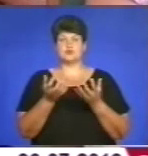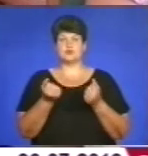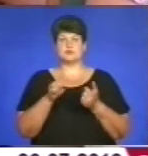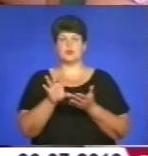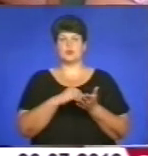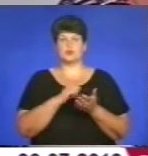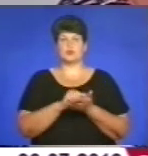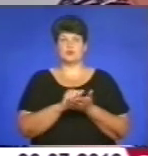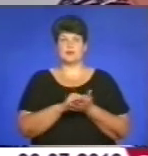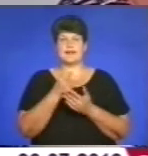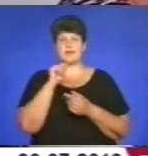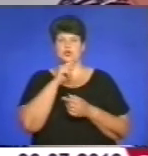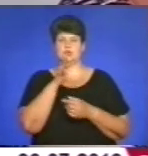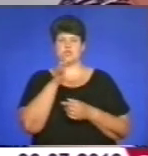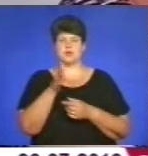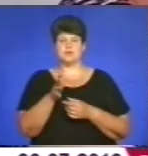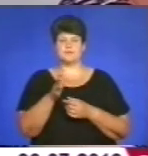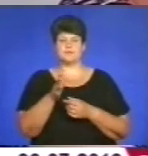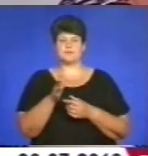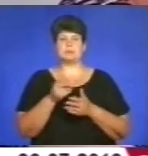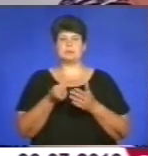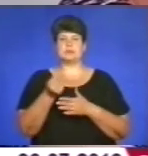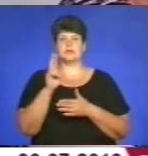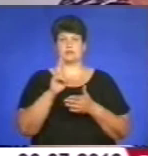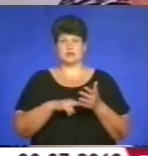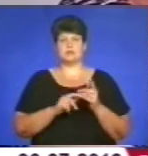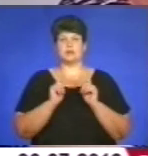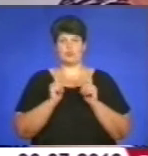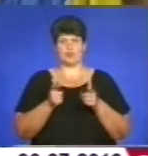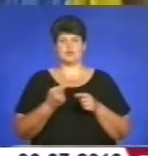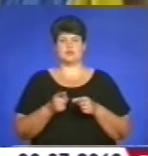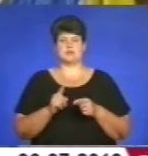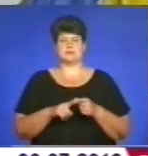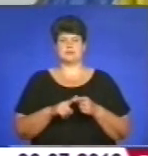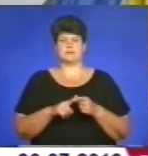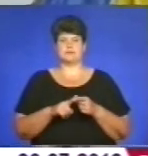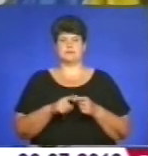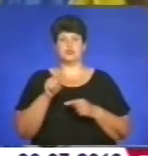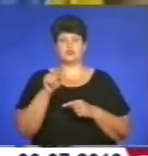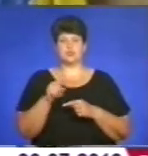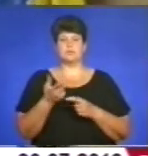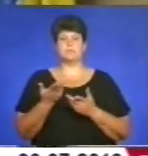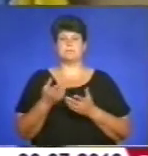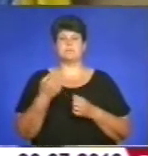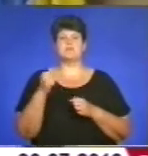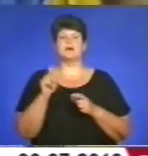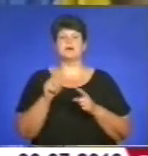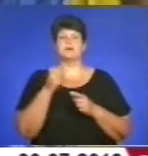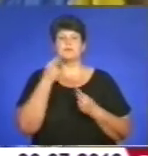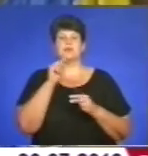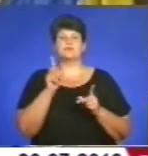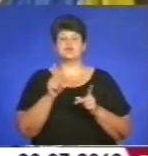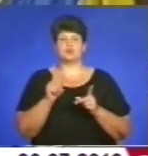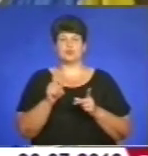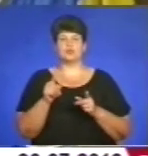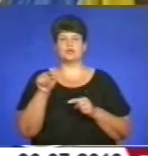документів, економію часу. Платники податків – погоджуються з цим. Перевага тут в чому? Перевага тут в тому, що